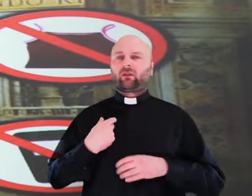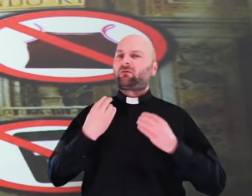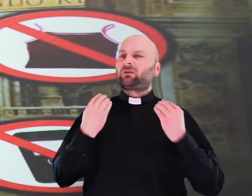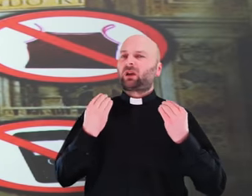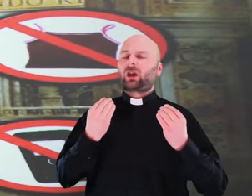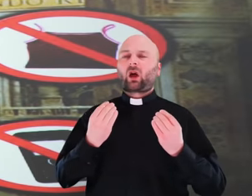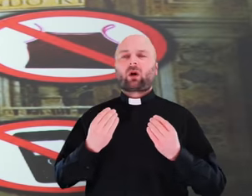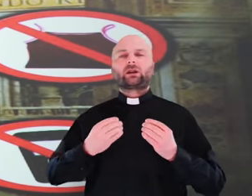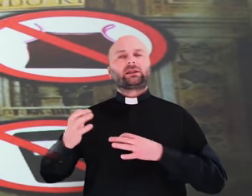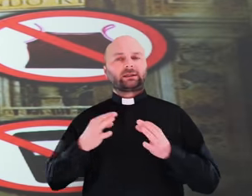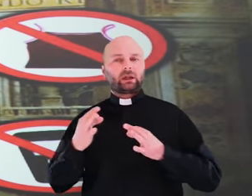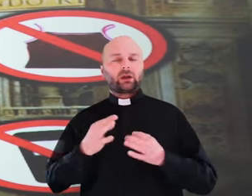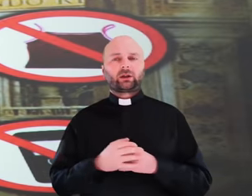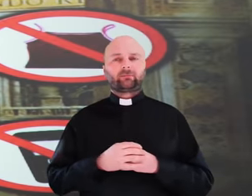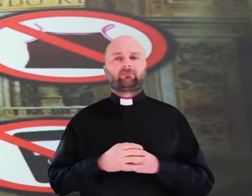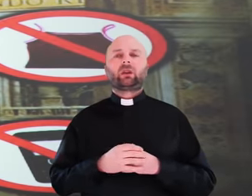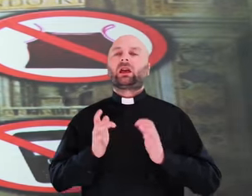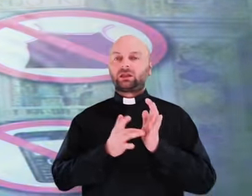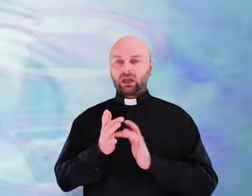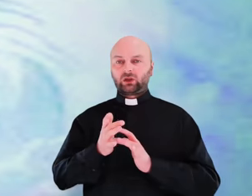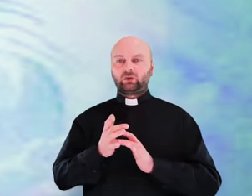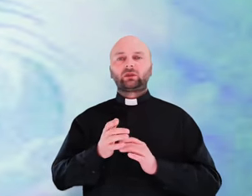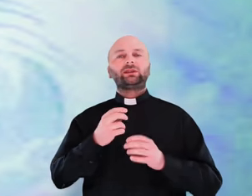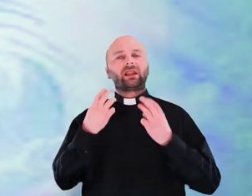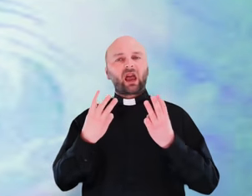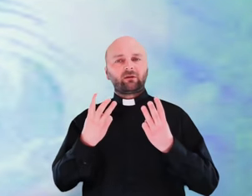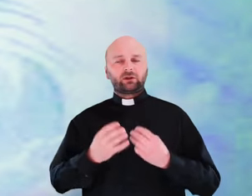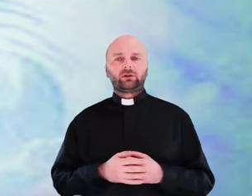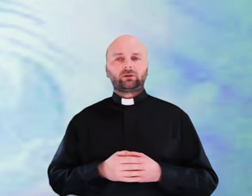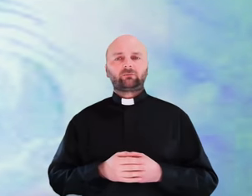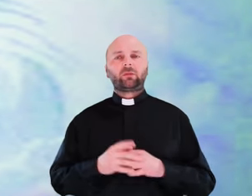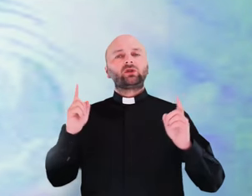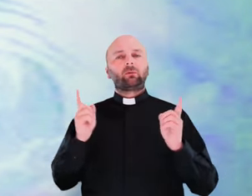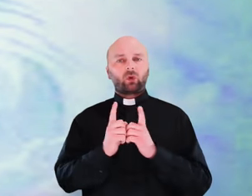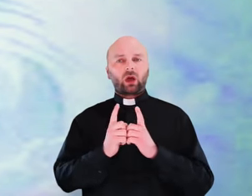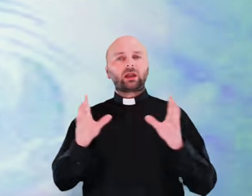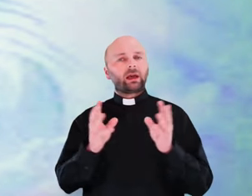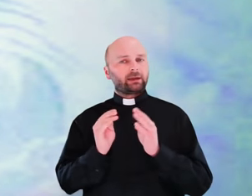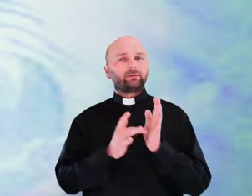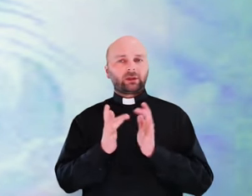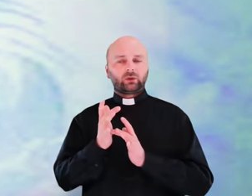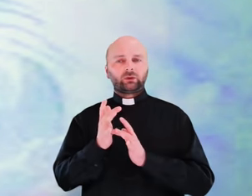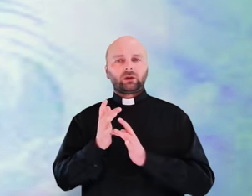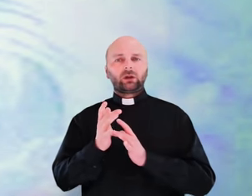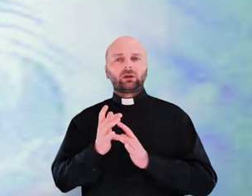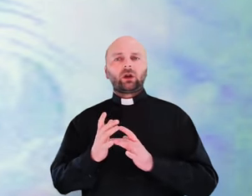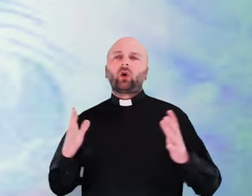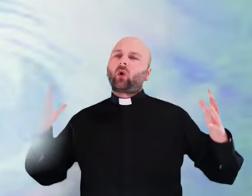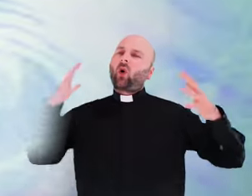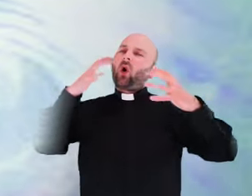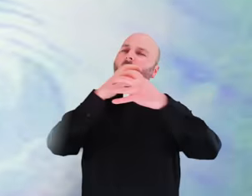historie. I to On jest tutaj najważniejszy. Spotkanie z Nim, rzucenie Mu się na